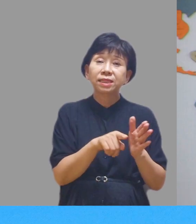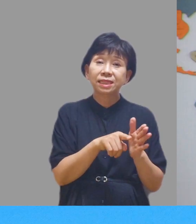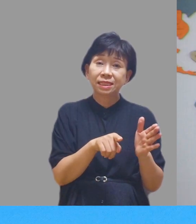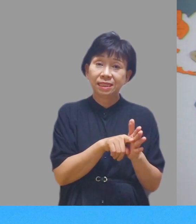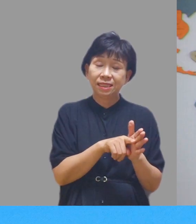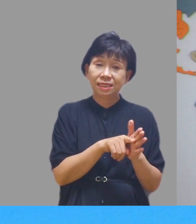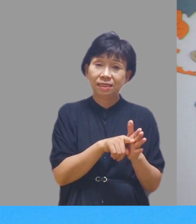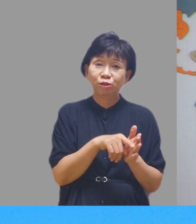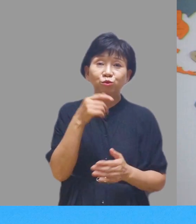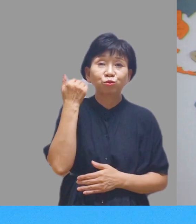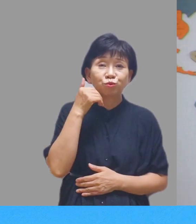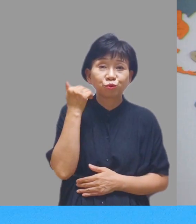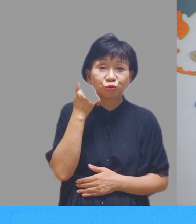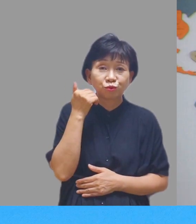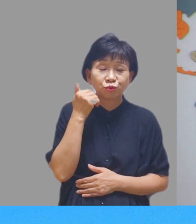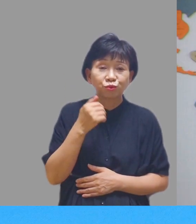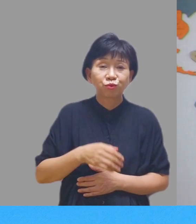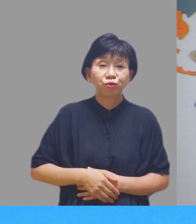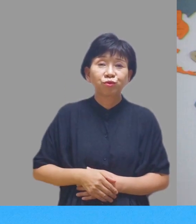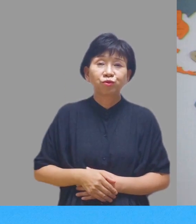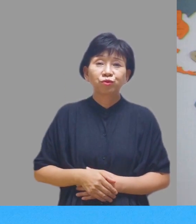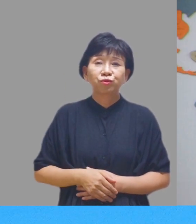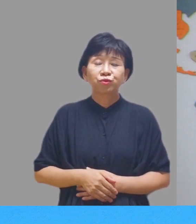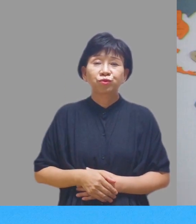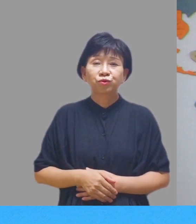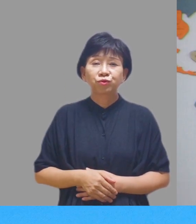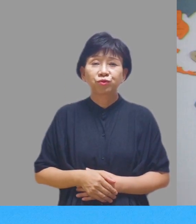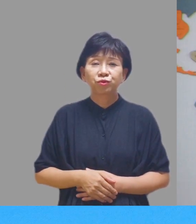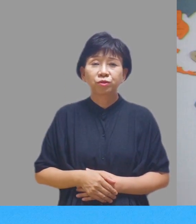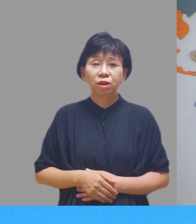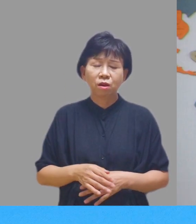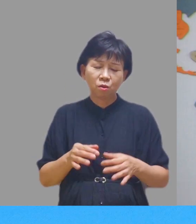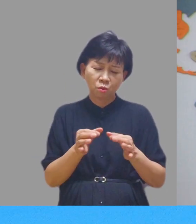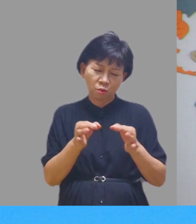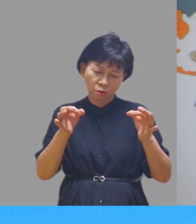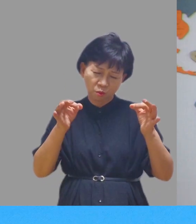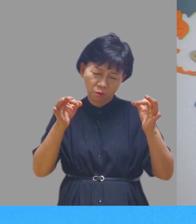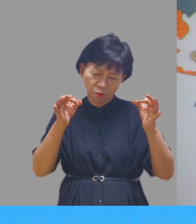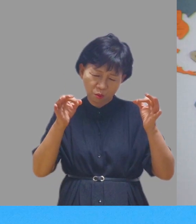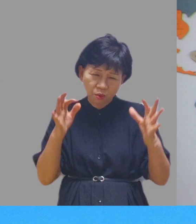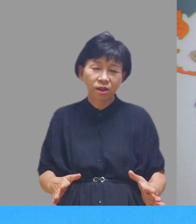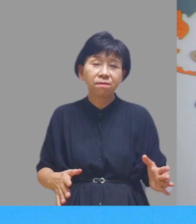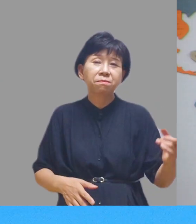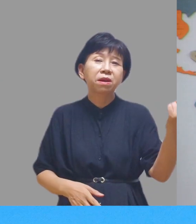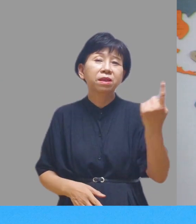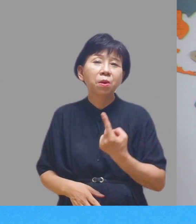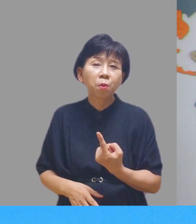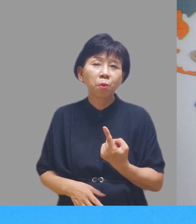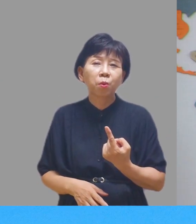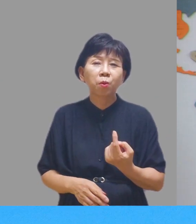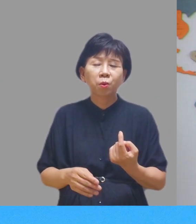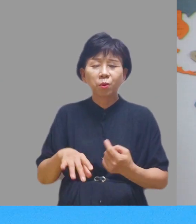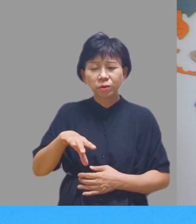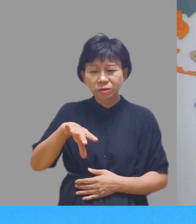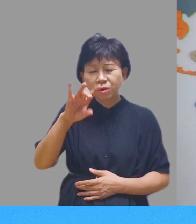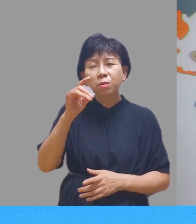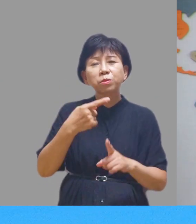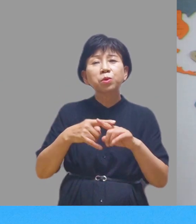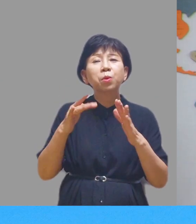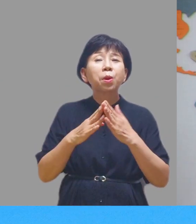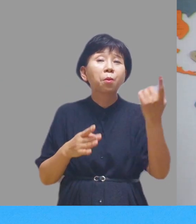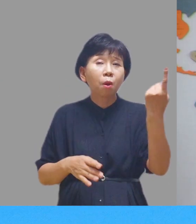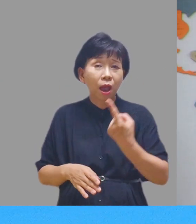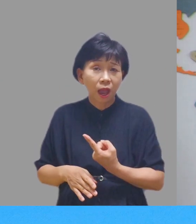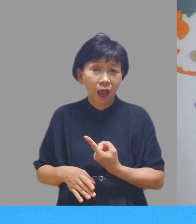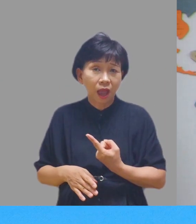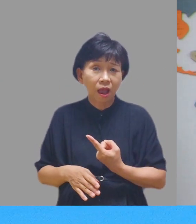분들은 누구일까요? 마치 이런 거죠. 교회 오래간만에 나온 거예요. 교회 또 새로 나온 거죠.